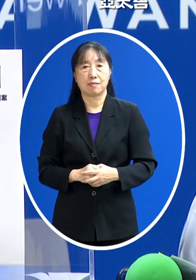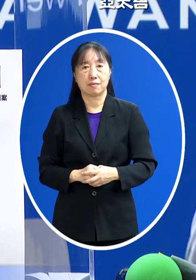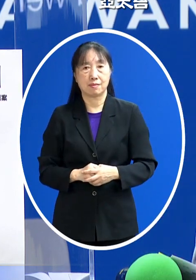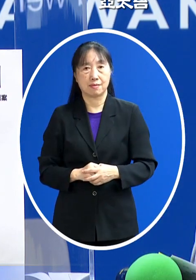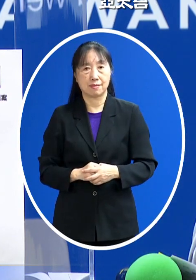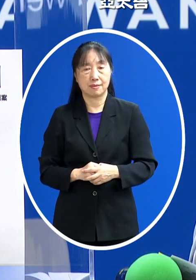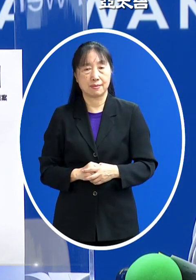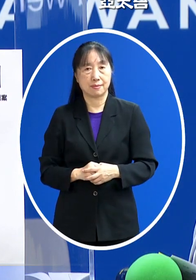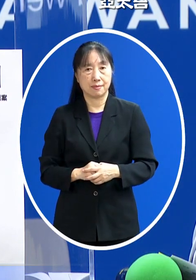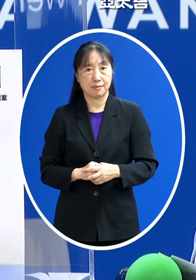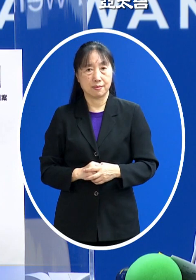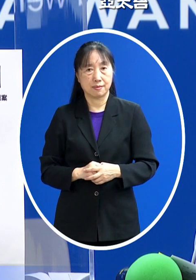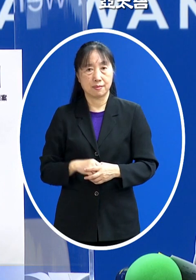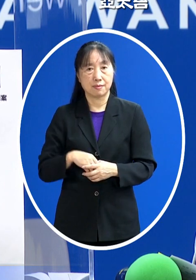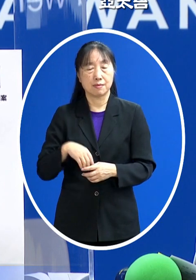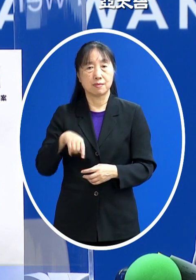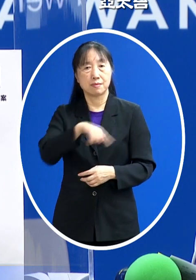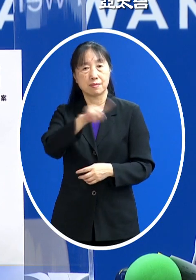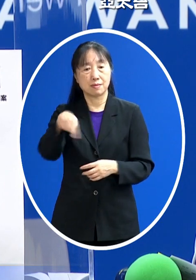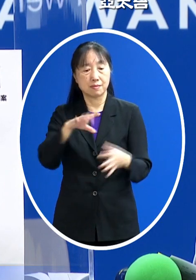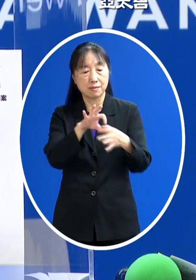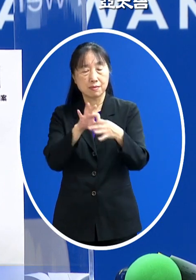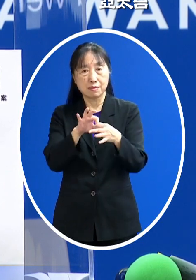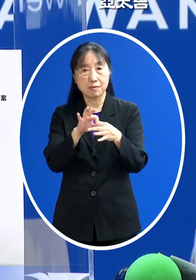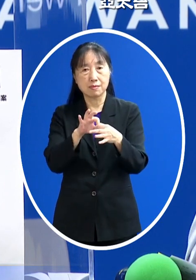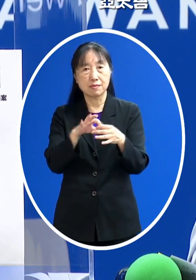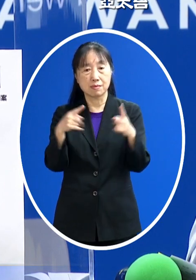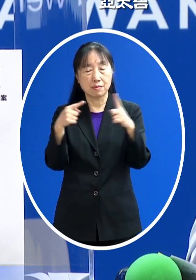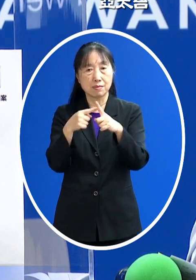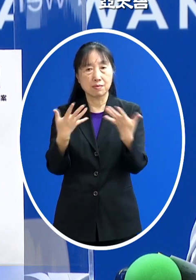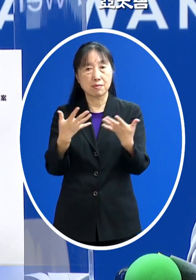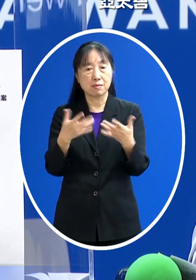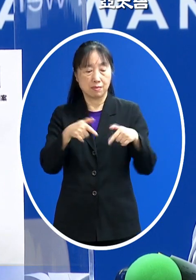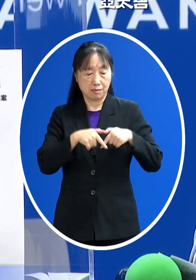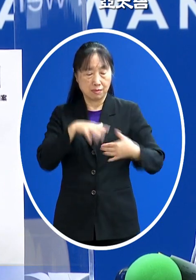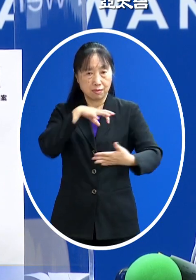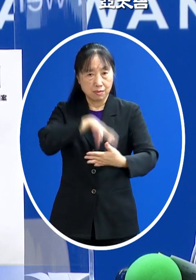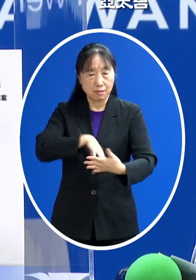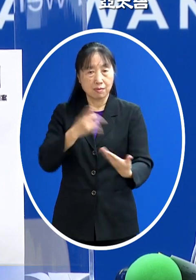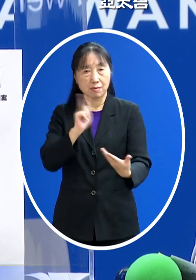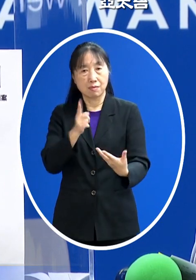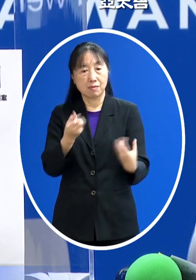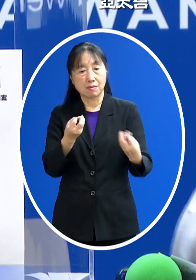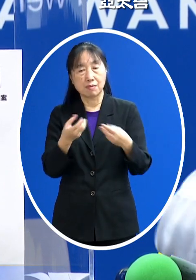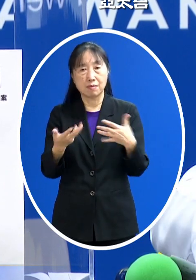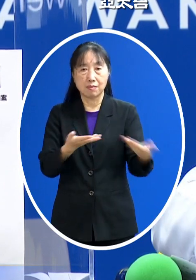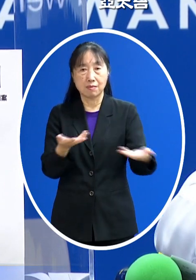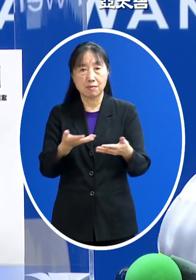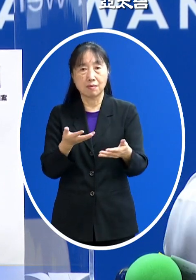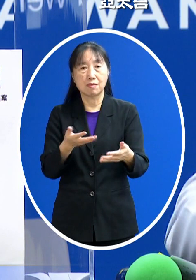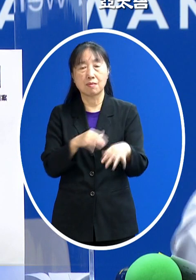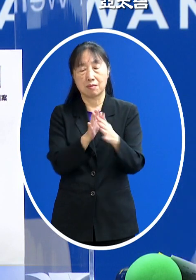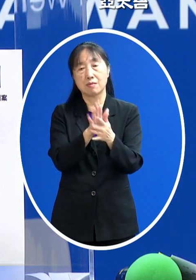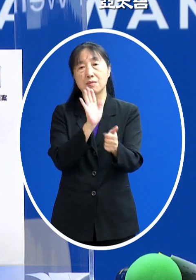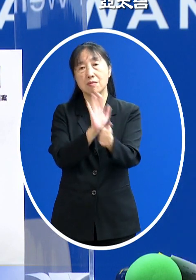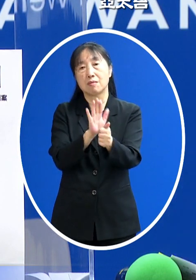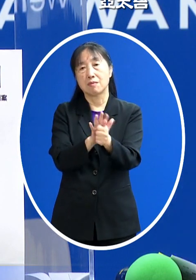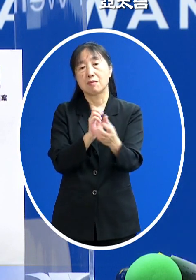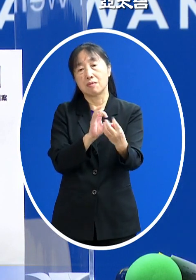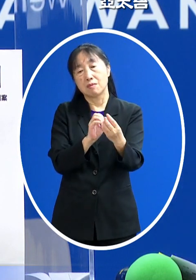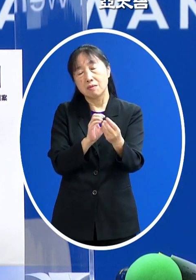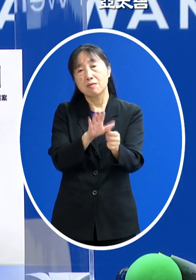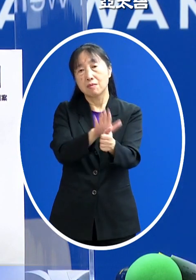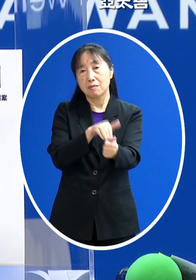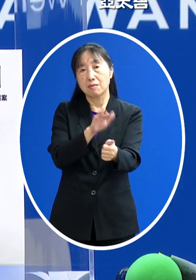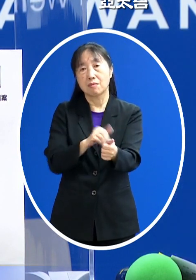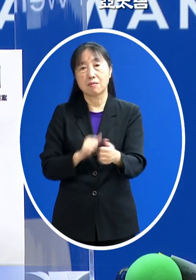那相关这些住院的人一些心理辅导心理諮商现在也开始，那确实这